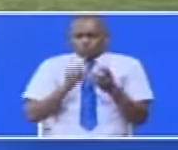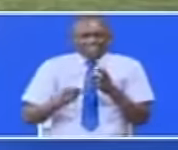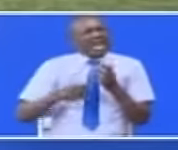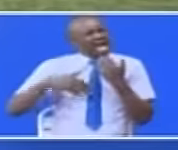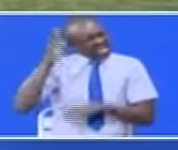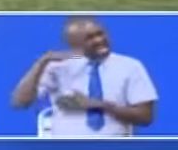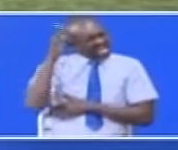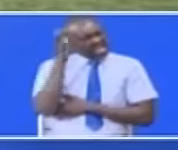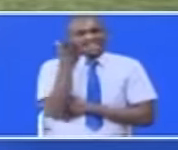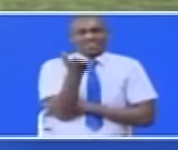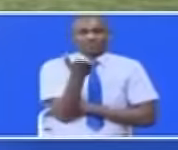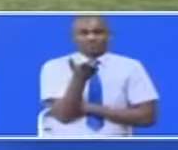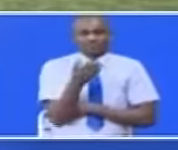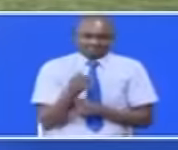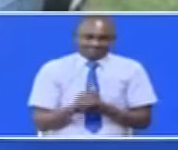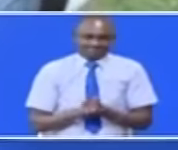juu.